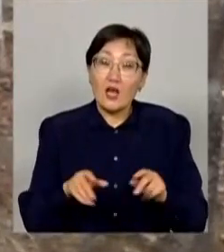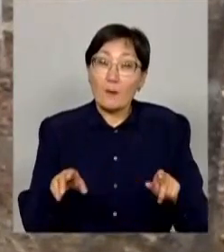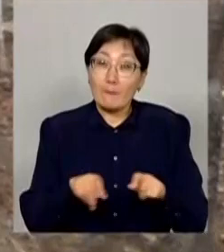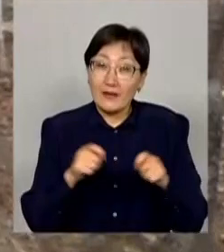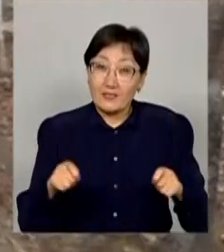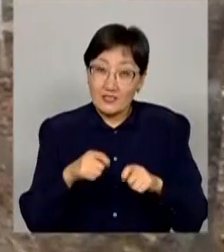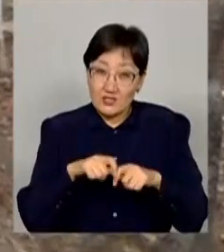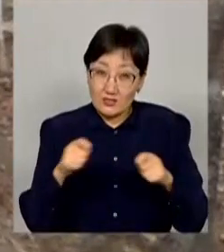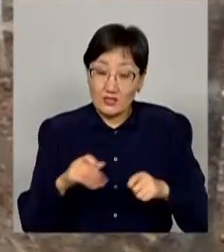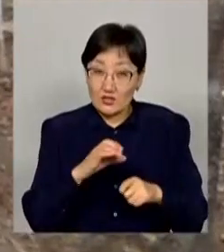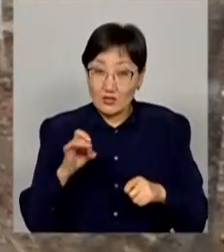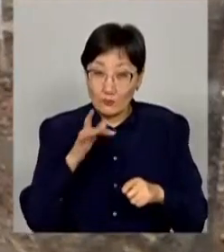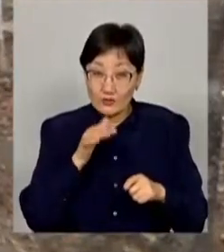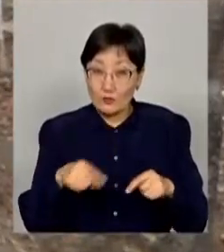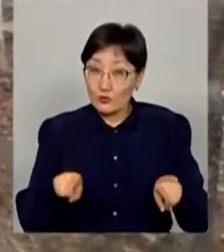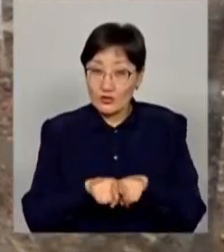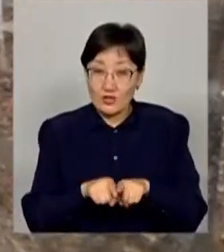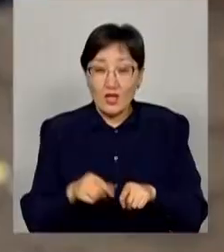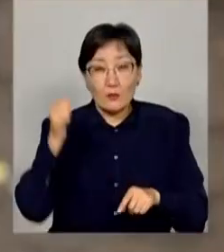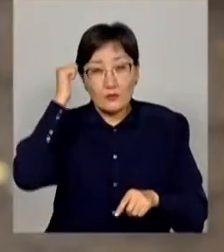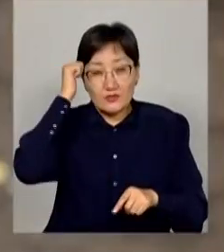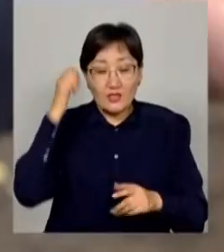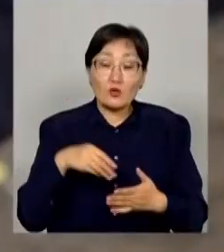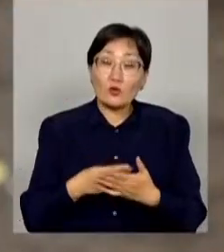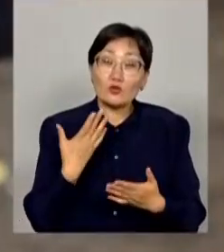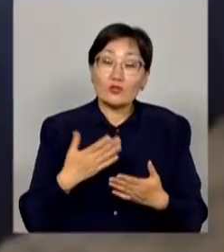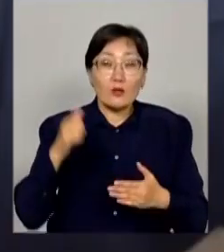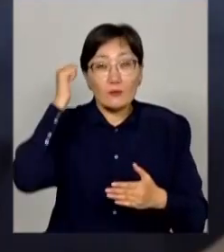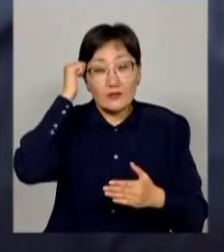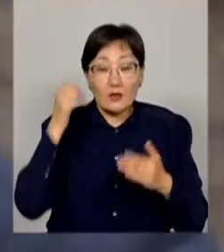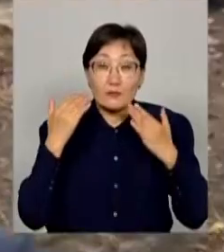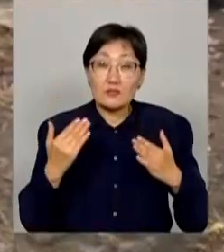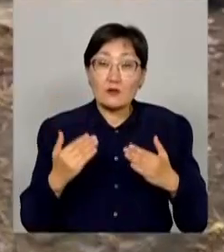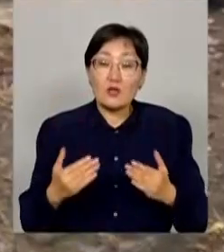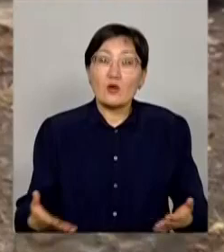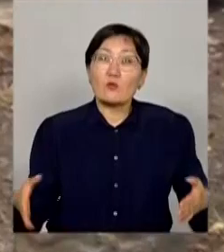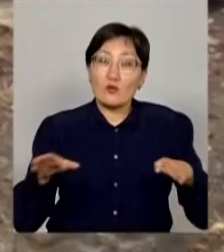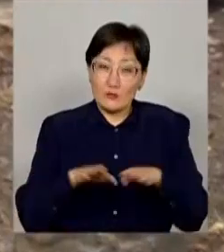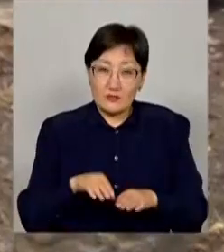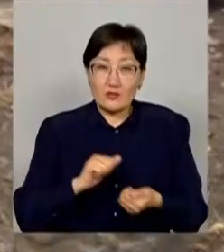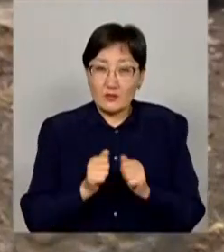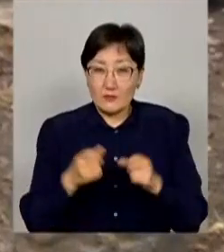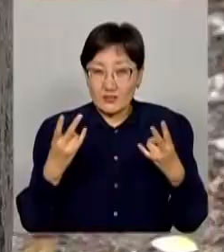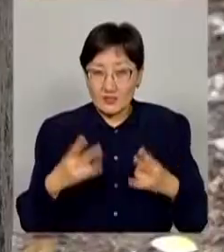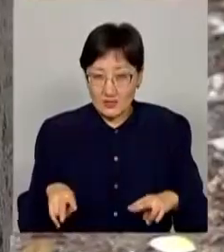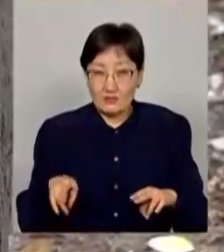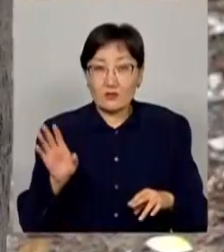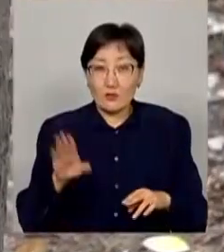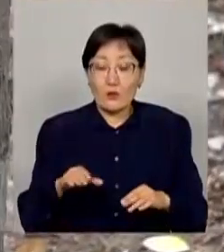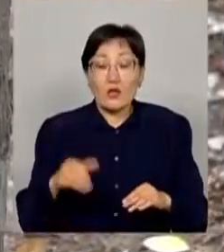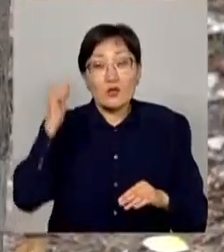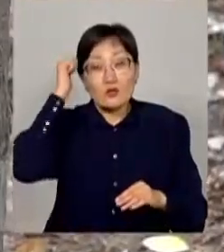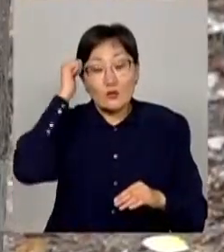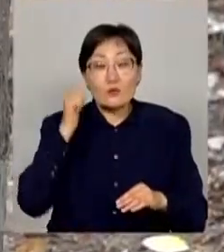ол совет өкіметі кезінде онда бір жәдігер құндылық дегенді білмедік қой көмес алған қой бұл тастың керегі жоқ дегендей мүсін